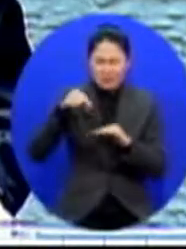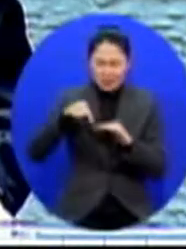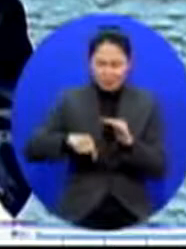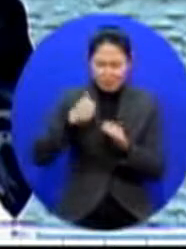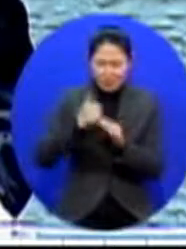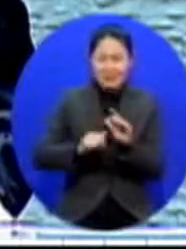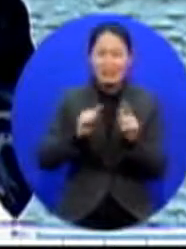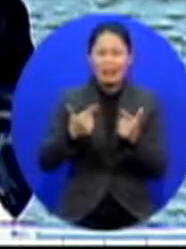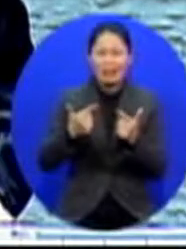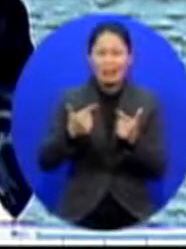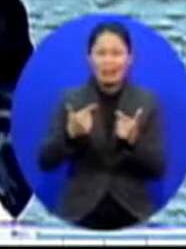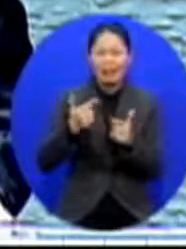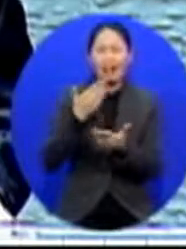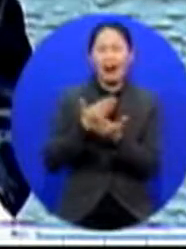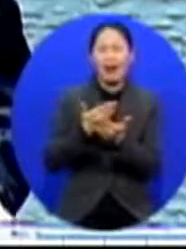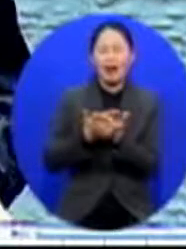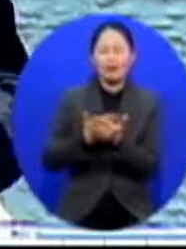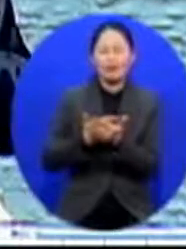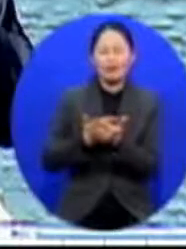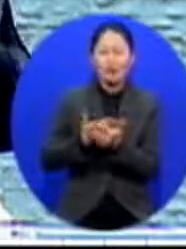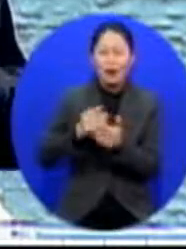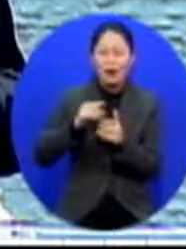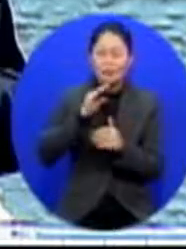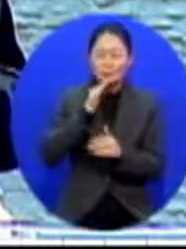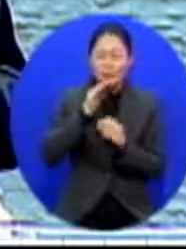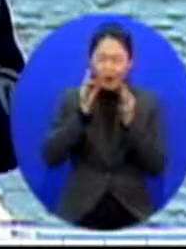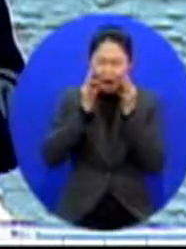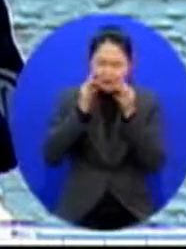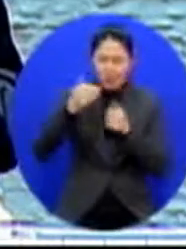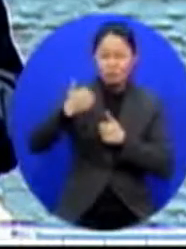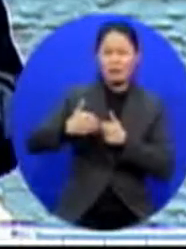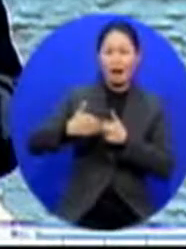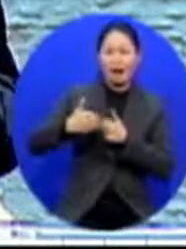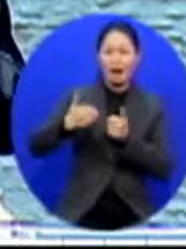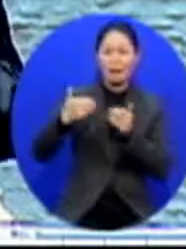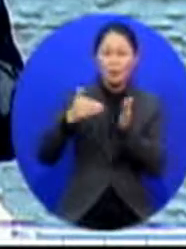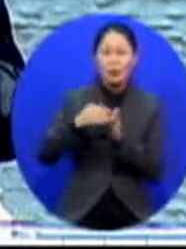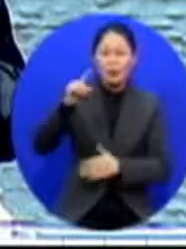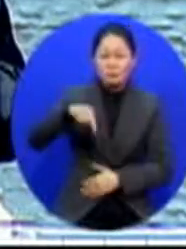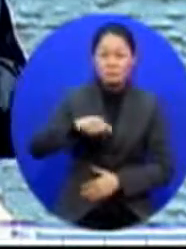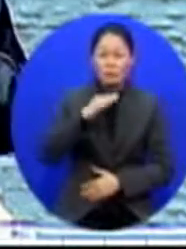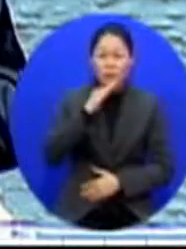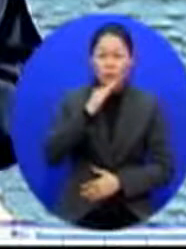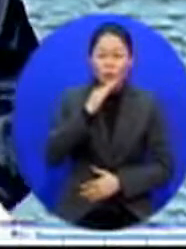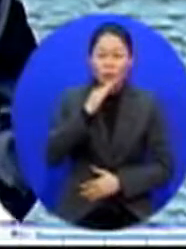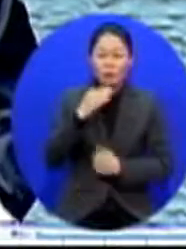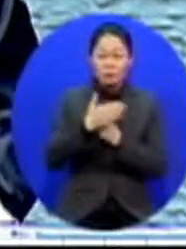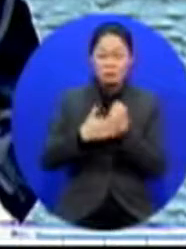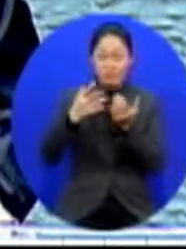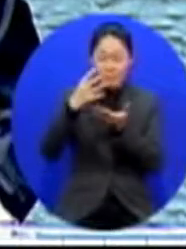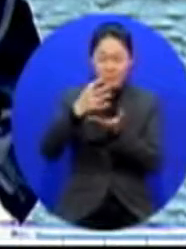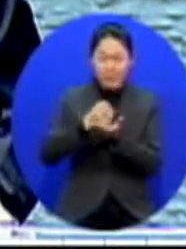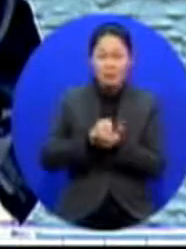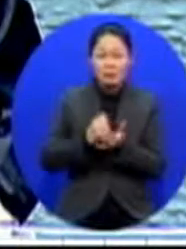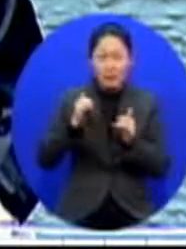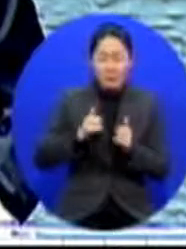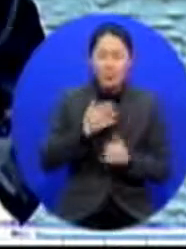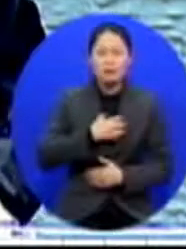흘겨 왔읍니다 으네 너무 많이 받을 까봐 걱정 하시는 분들이 실제로 꽤 있으시더라구요